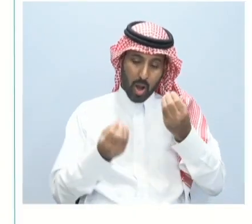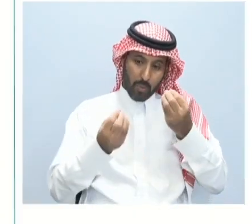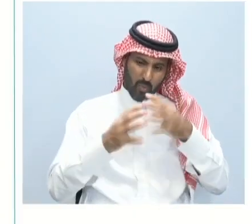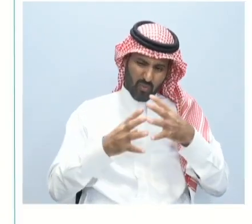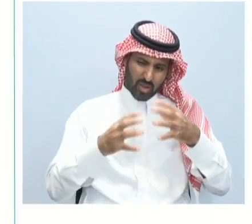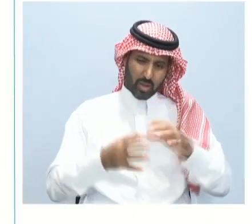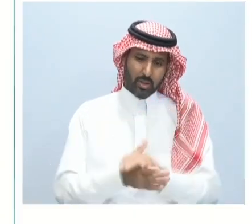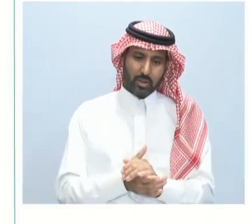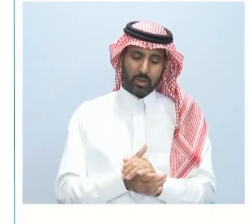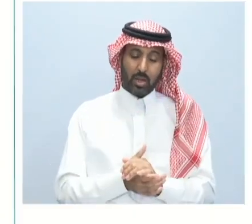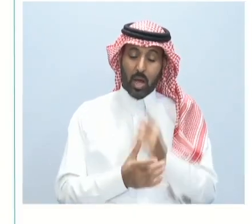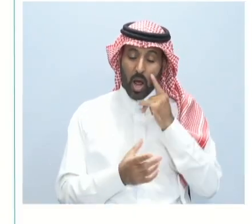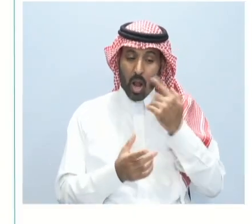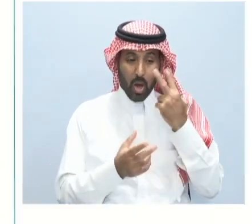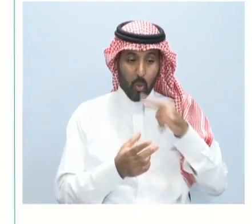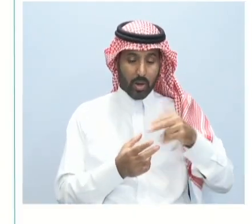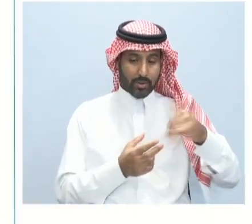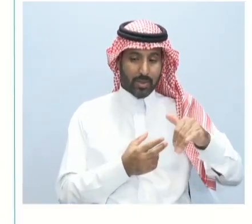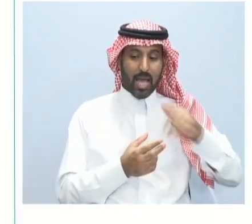وخوارزم الاستدلاليه